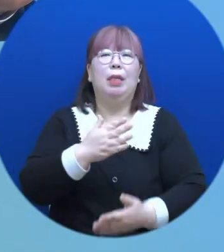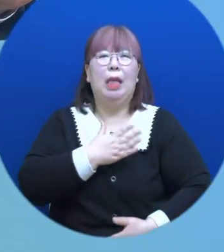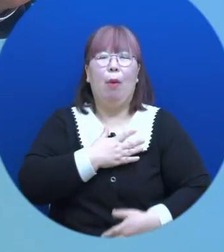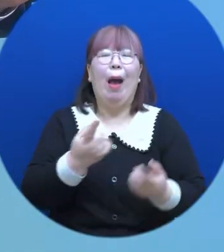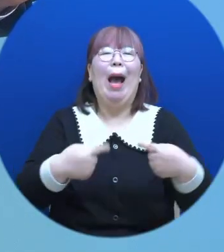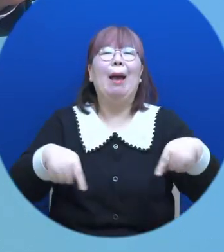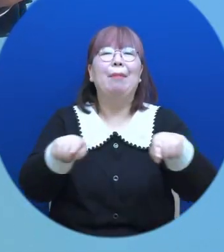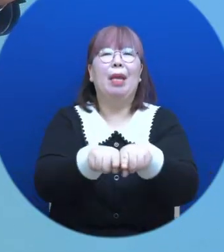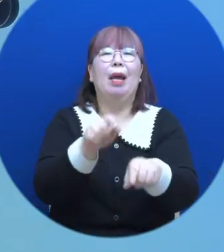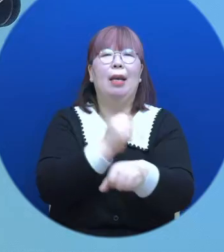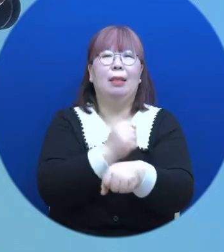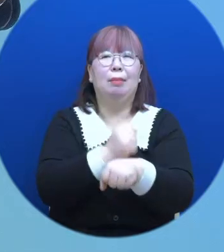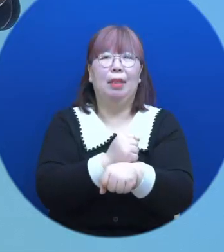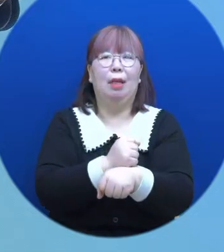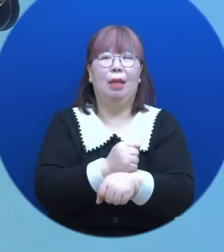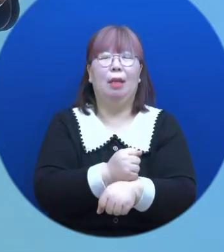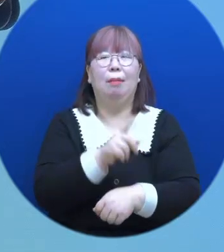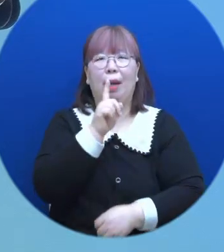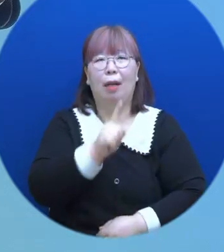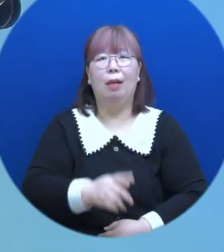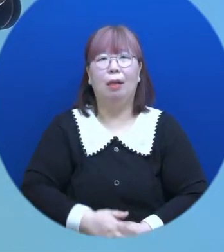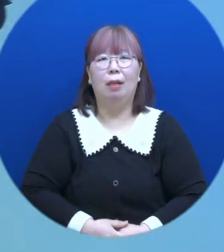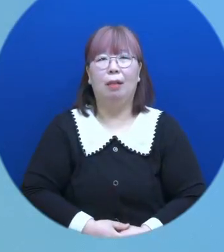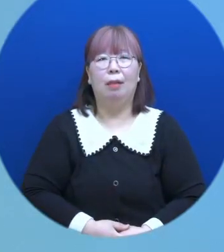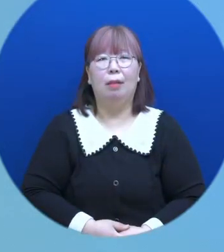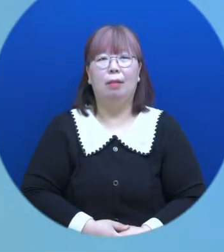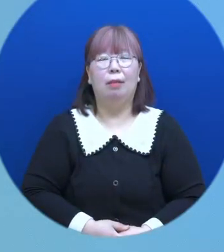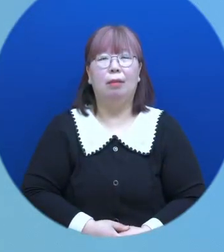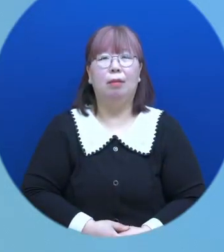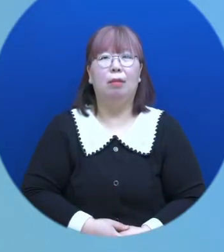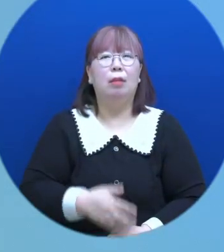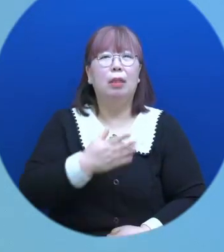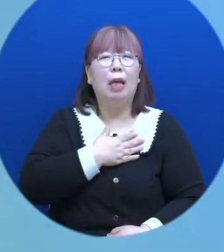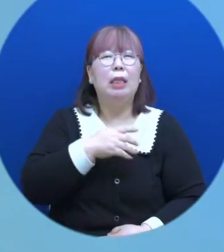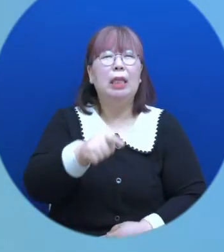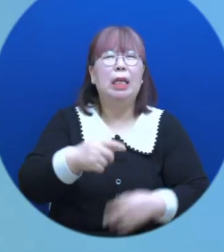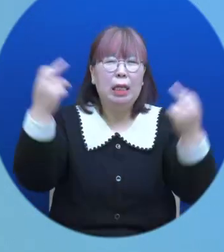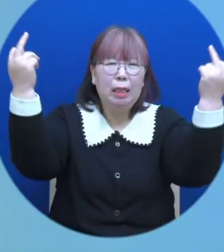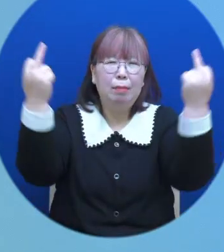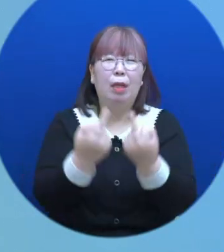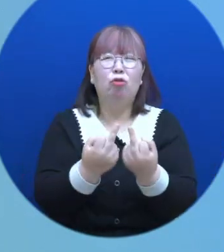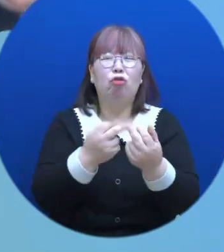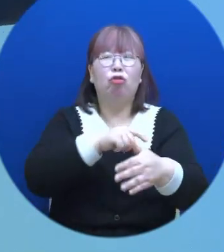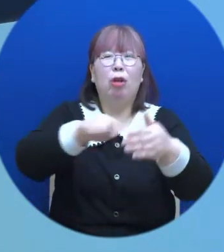하심이라. 무슨 말입니까? 나는 이 산중 바위틈에